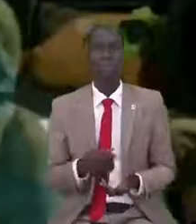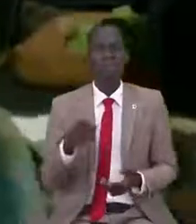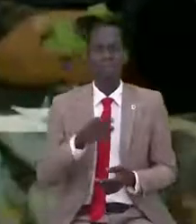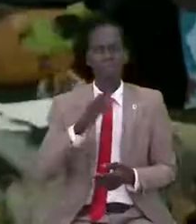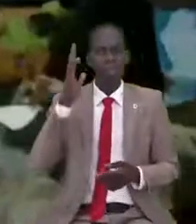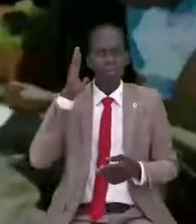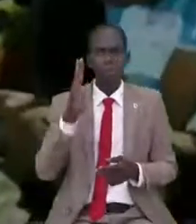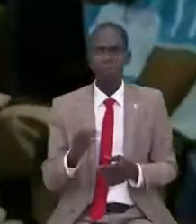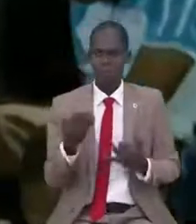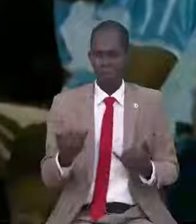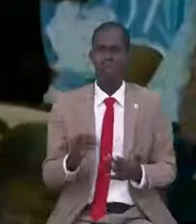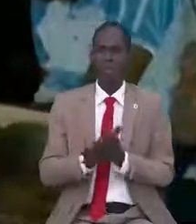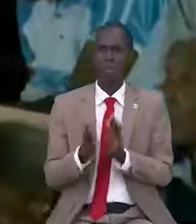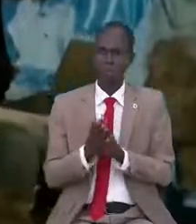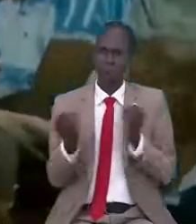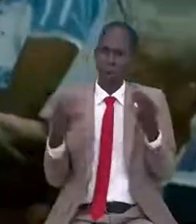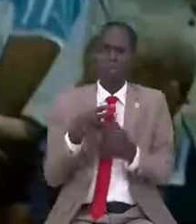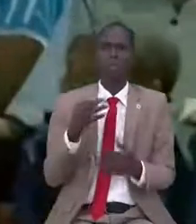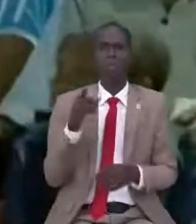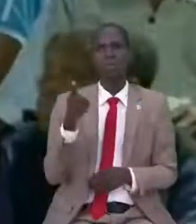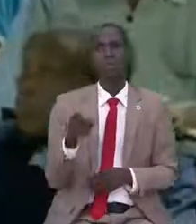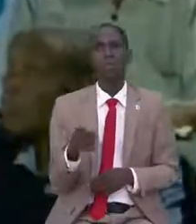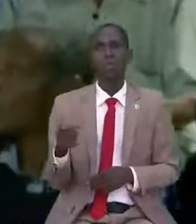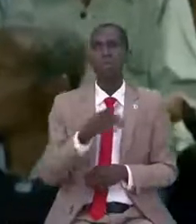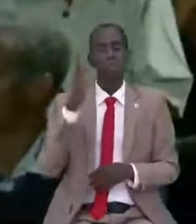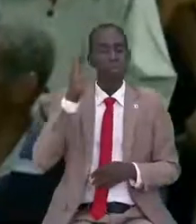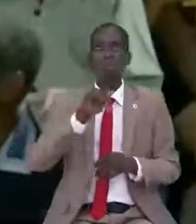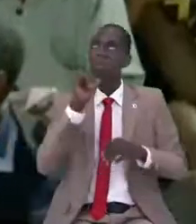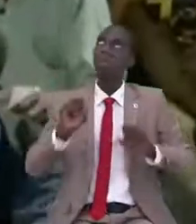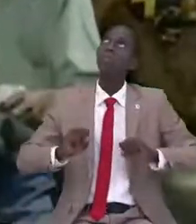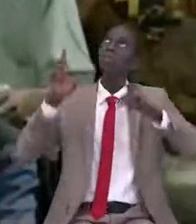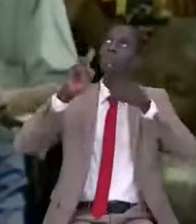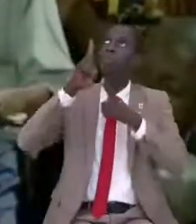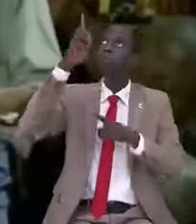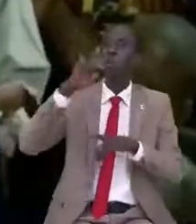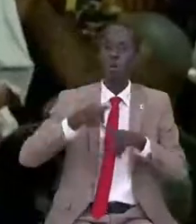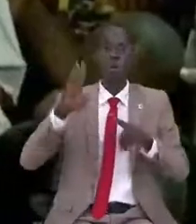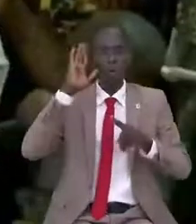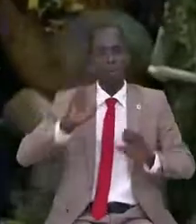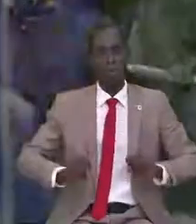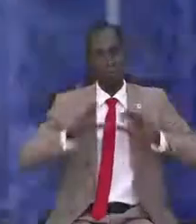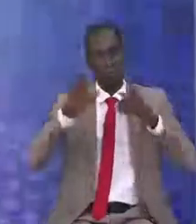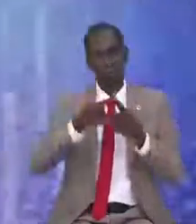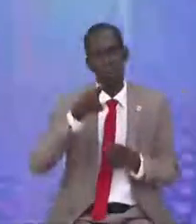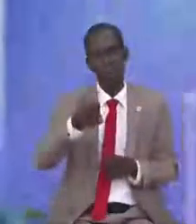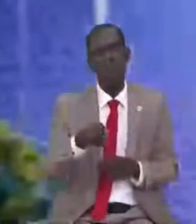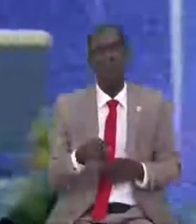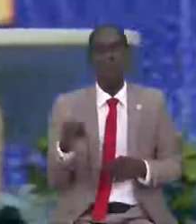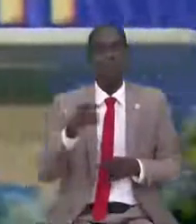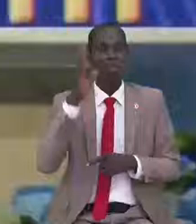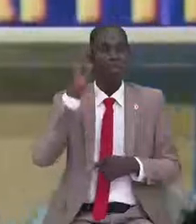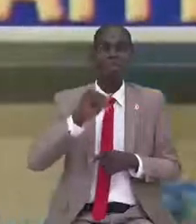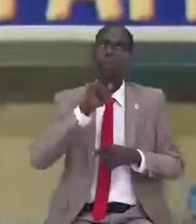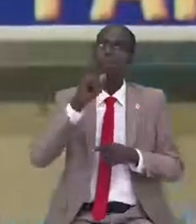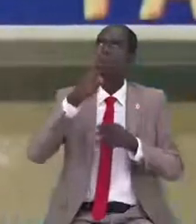La personne n'aura pas peur de Dieu. La personne aura peur de toi. La personne, au lieu de se soumettre à Dieu, va se soumettre à toi.